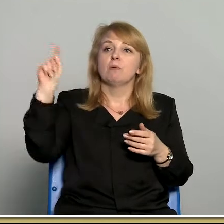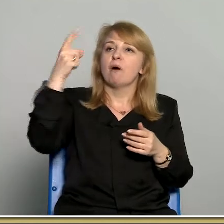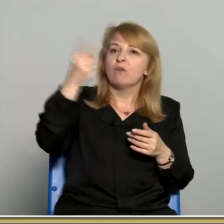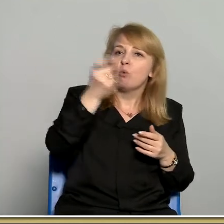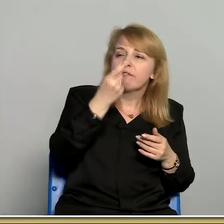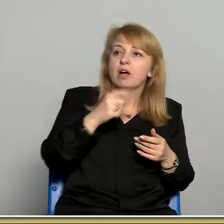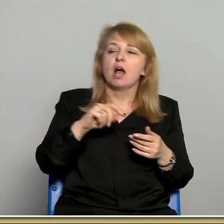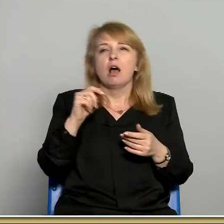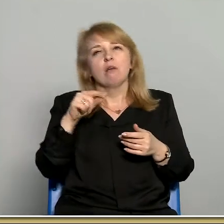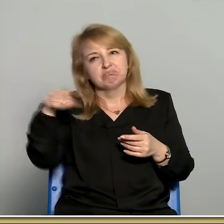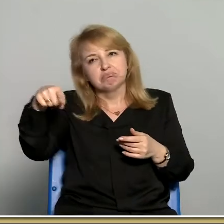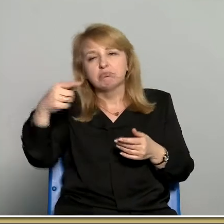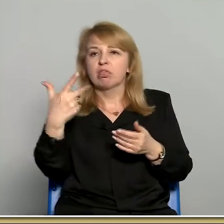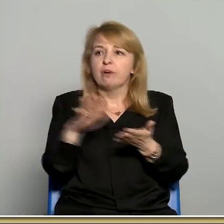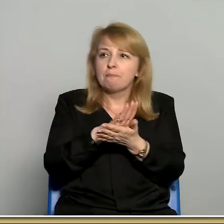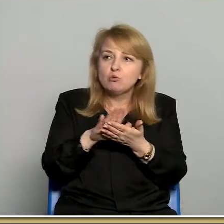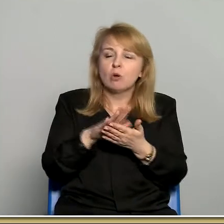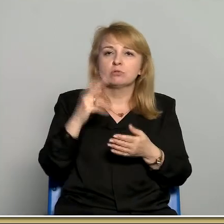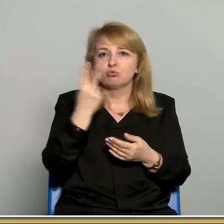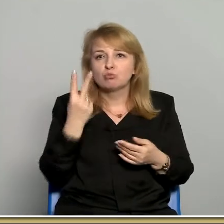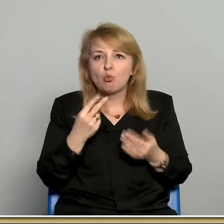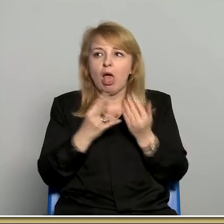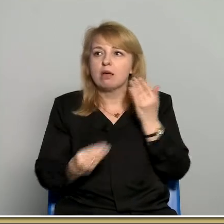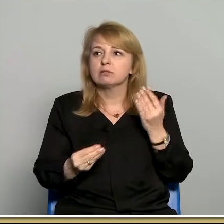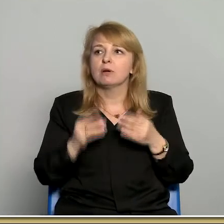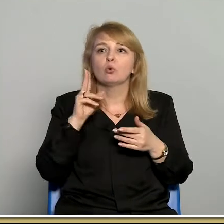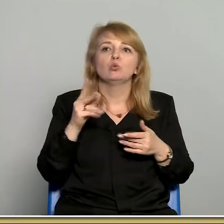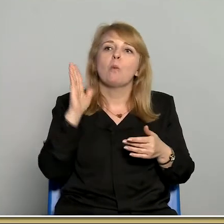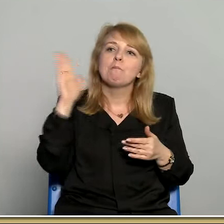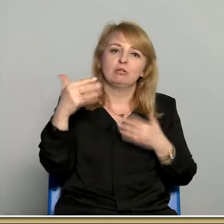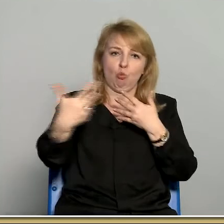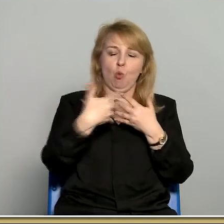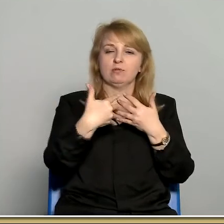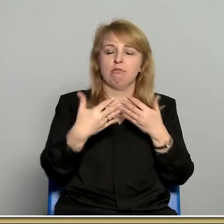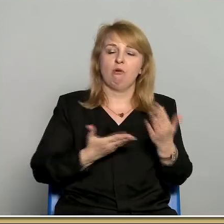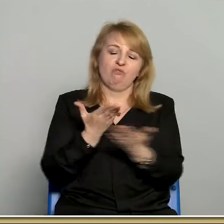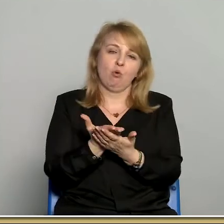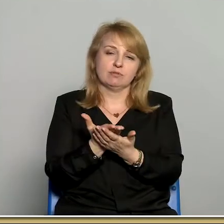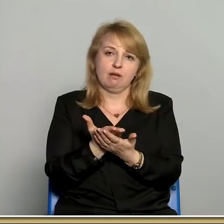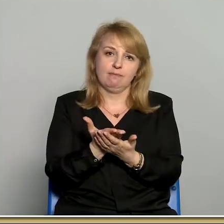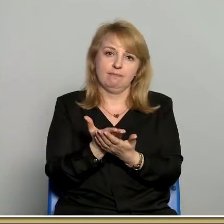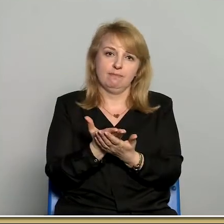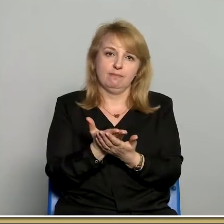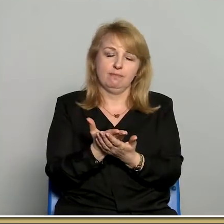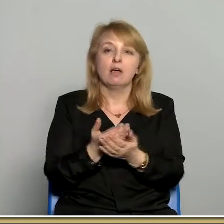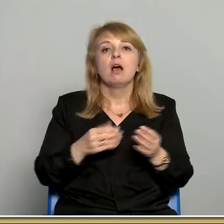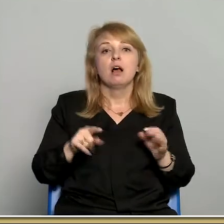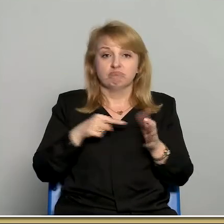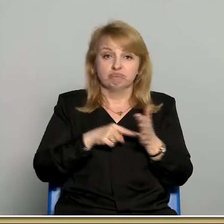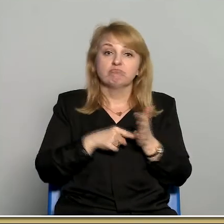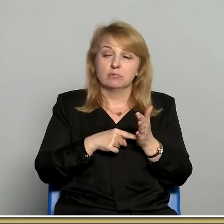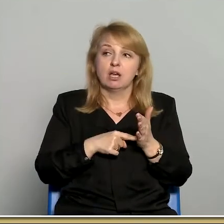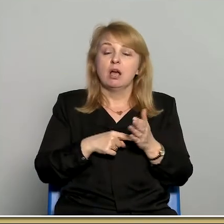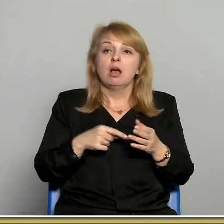miesięcy będą ogłoszone nabory dotyczące ekspertów, którzy zamierzają oceniać wnioski. Oczywiście